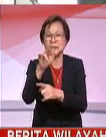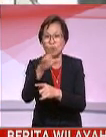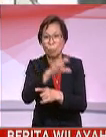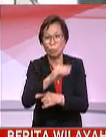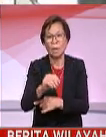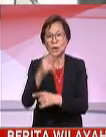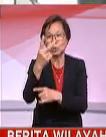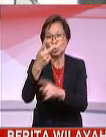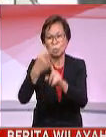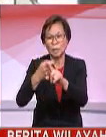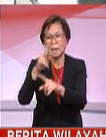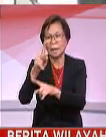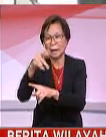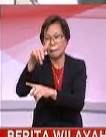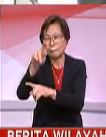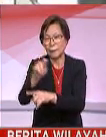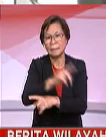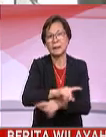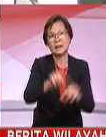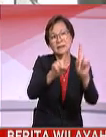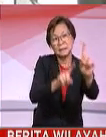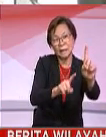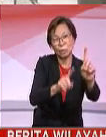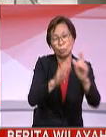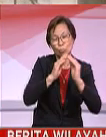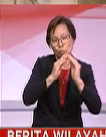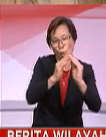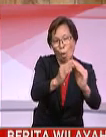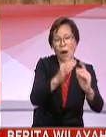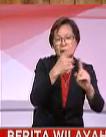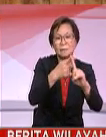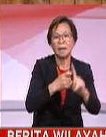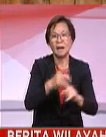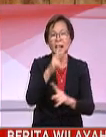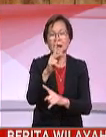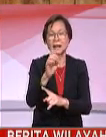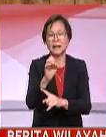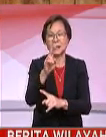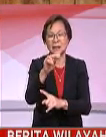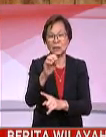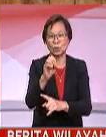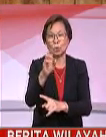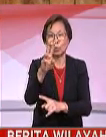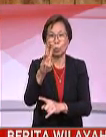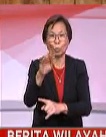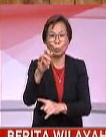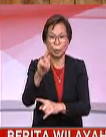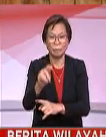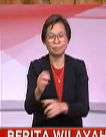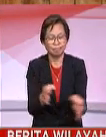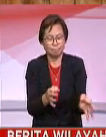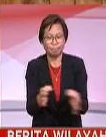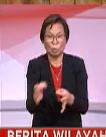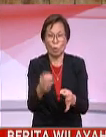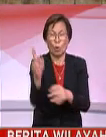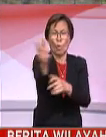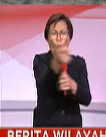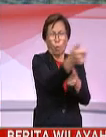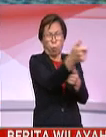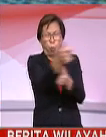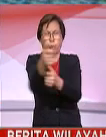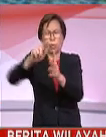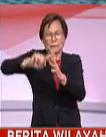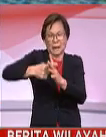2 dari daerah Kapit dan sebuah rumah panjang dari daerah Kanawit. Jelasnya, operasi sanitasi ini